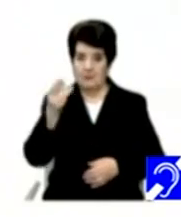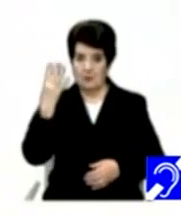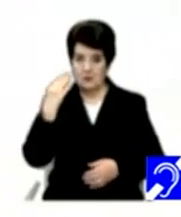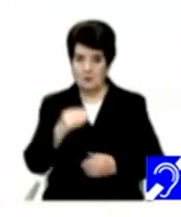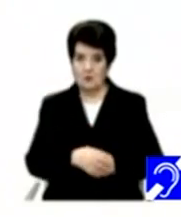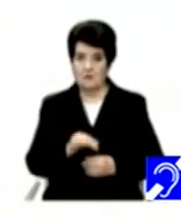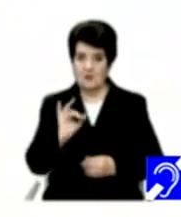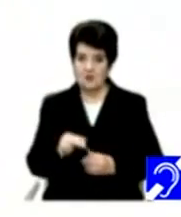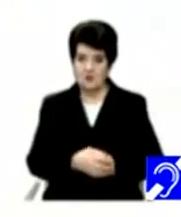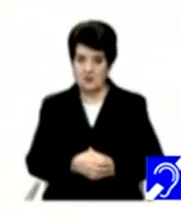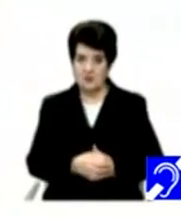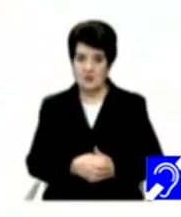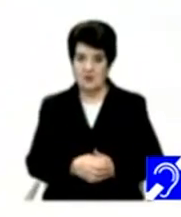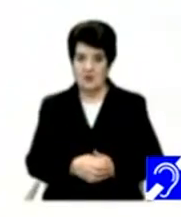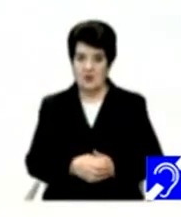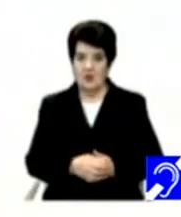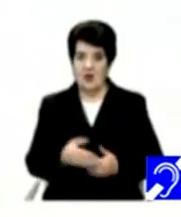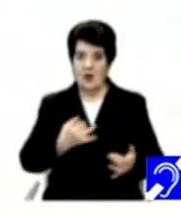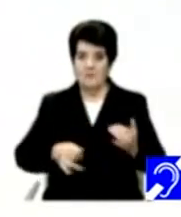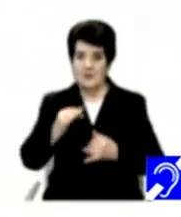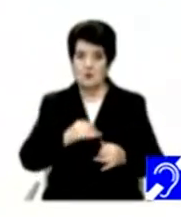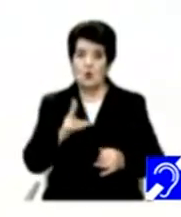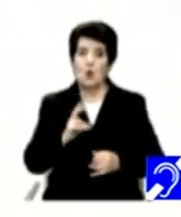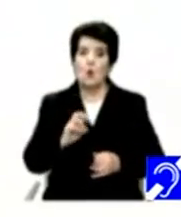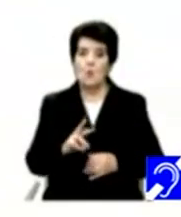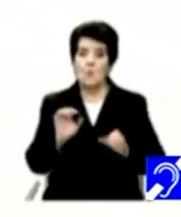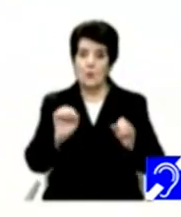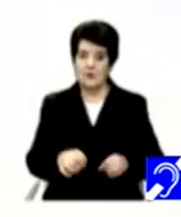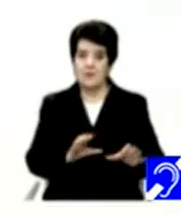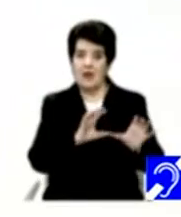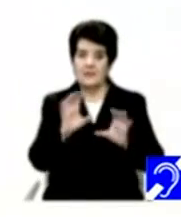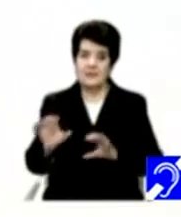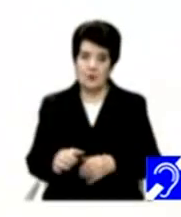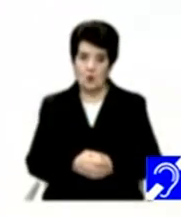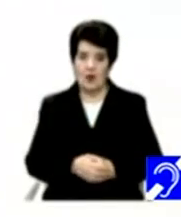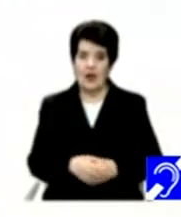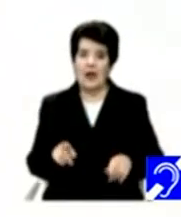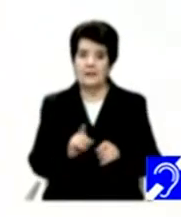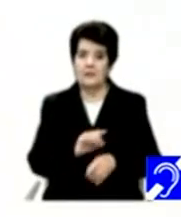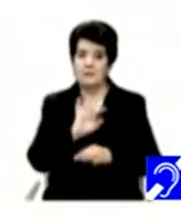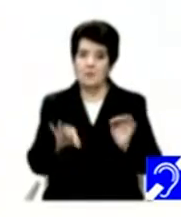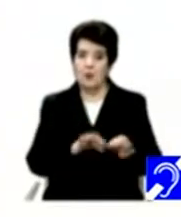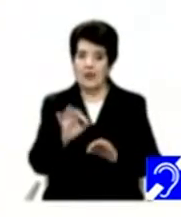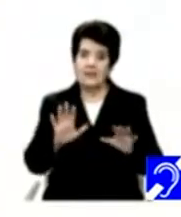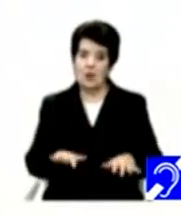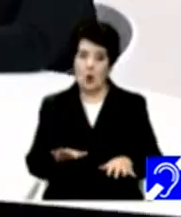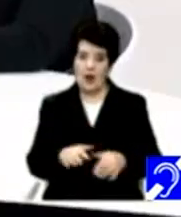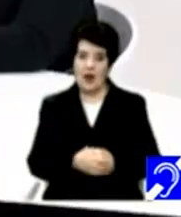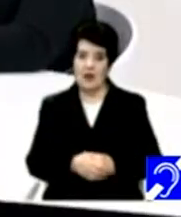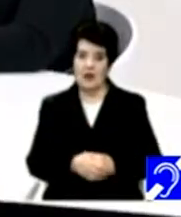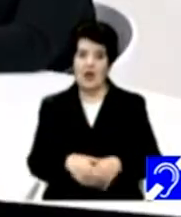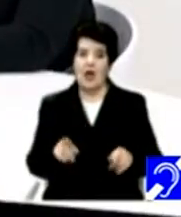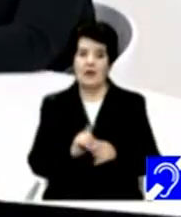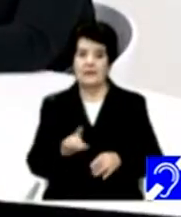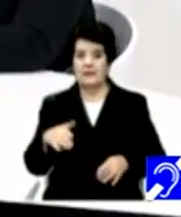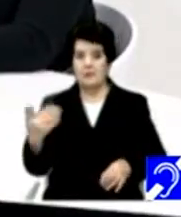Moldova și am discutat cum putem asigura ca asemenea proiecte locale, atât